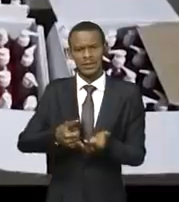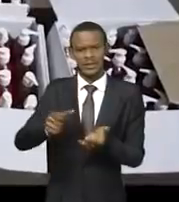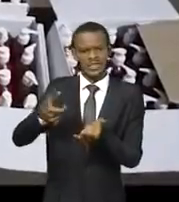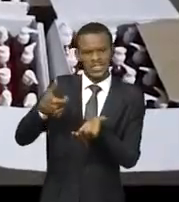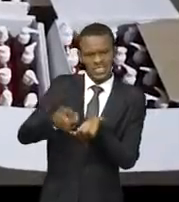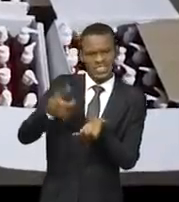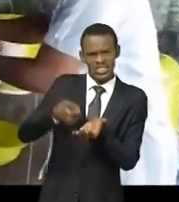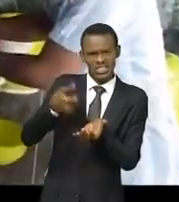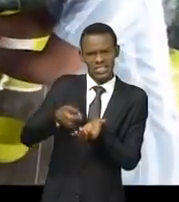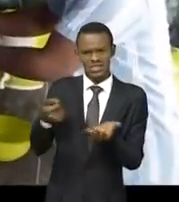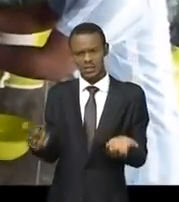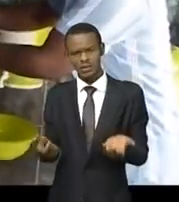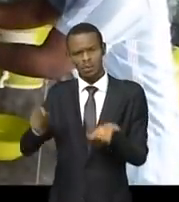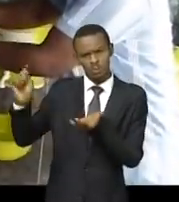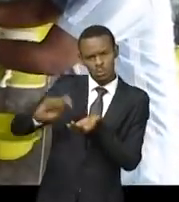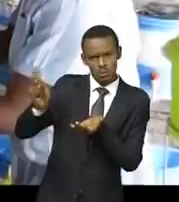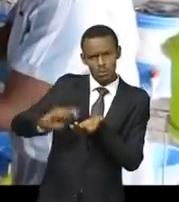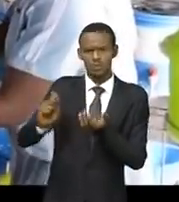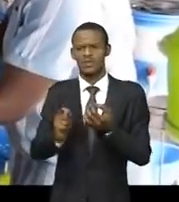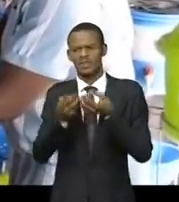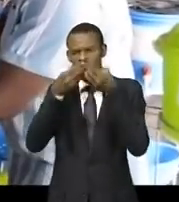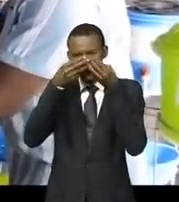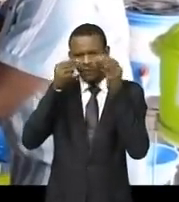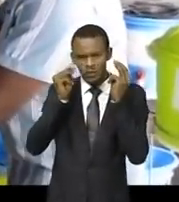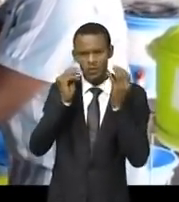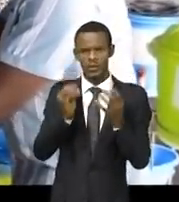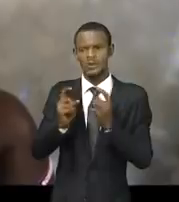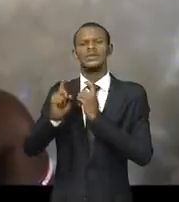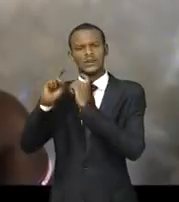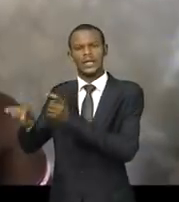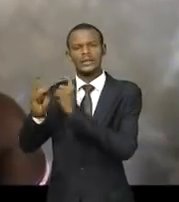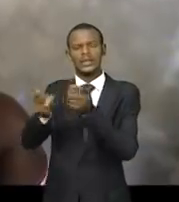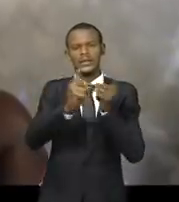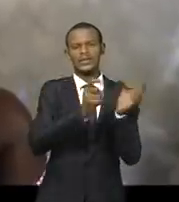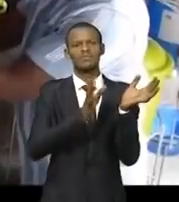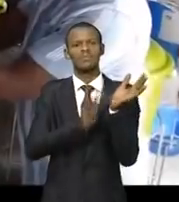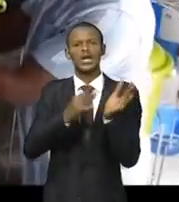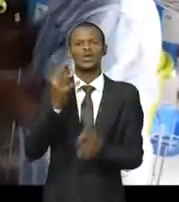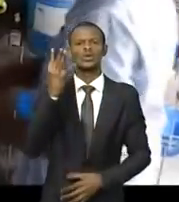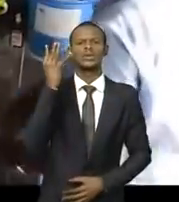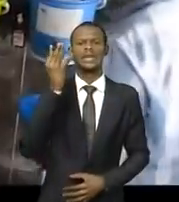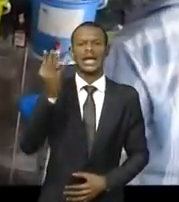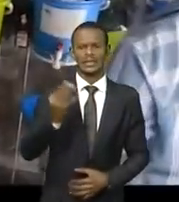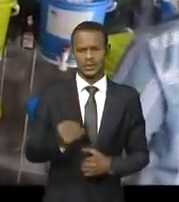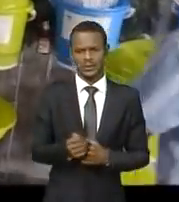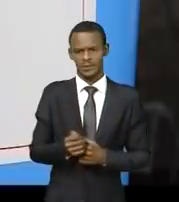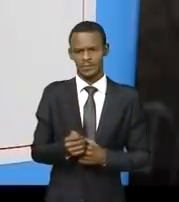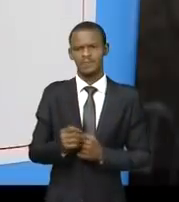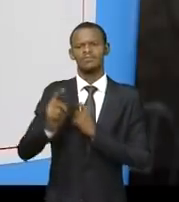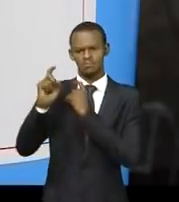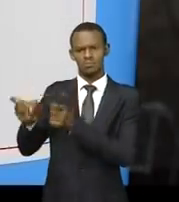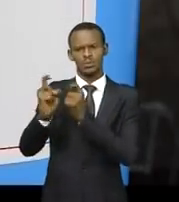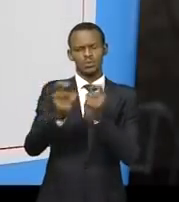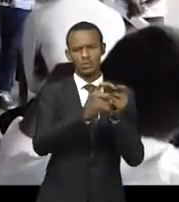hydroalcoolique, savon liquide et masques ont été remis à 4 écoles de la ville-province Kinshasa par Parlons Sida en communauté, PASCO